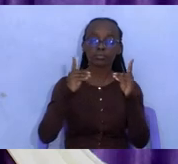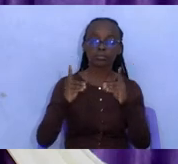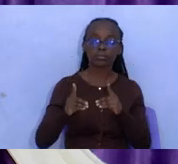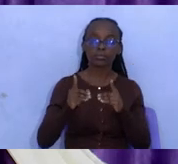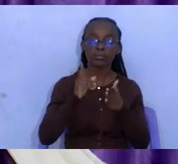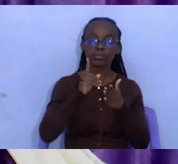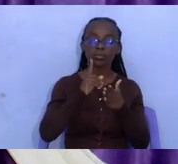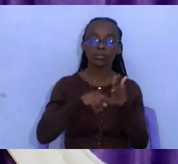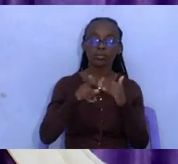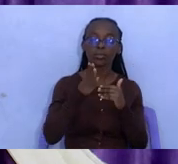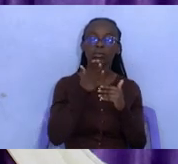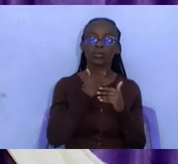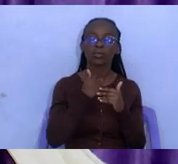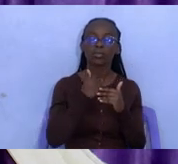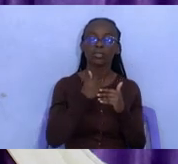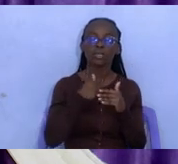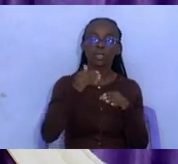paka kwa jangwa.